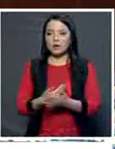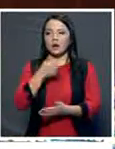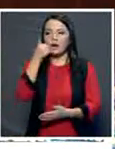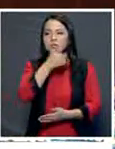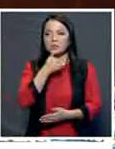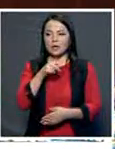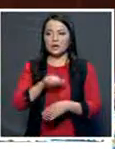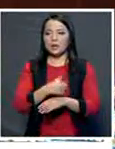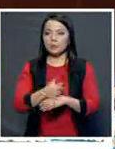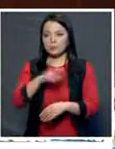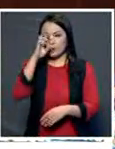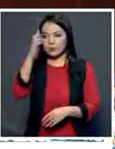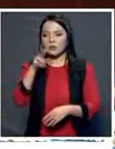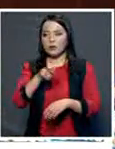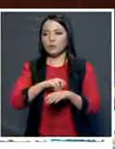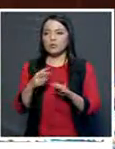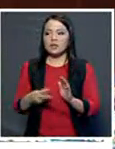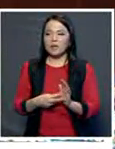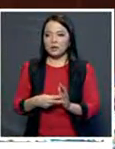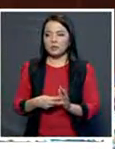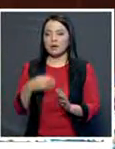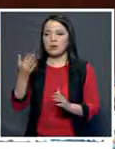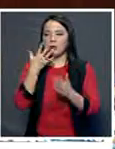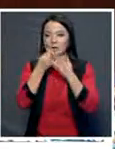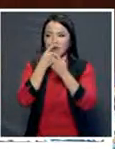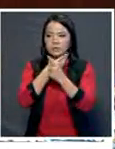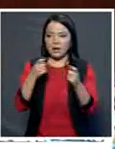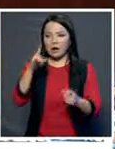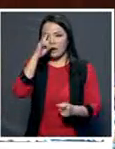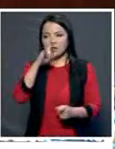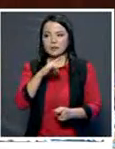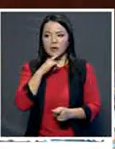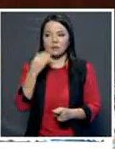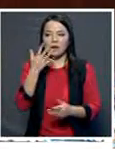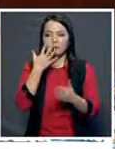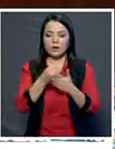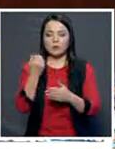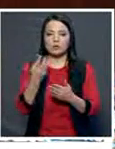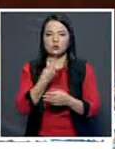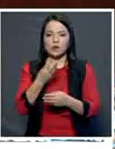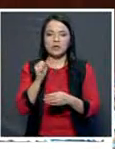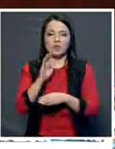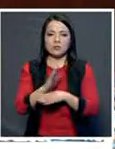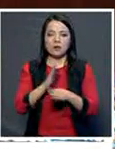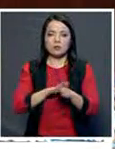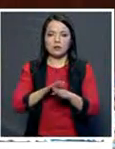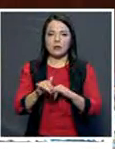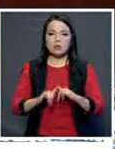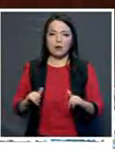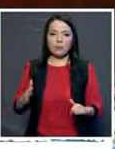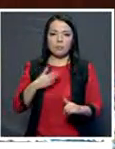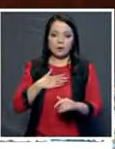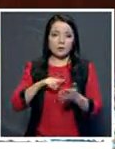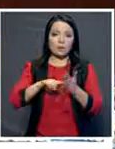елбасымыз 2017 жылы жариялаған Қазақстанның үшінші жаңғыруы тұғырнамасын әрі қарай дамытады.